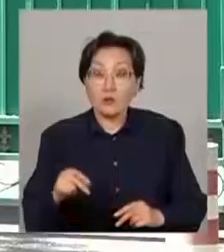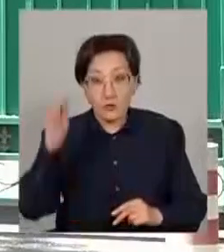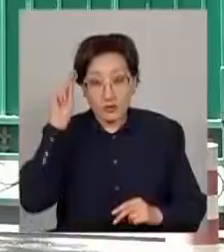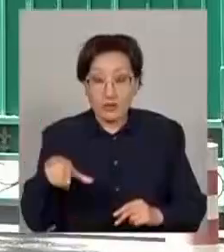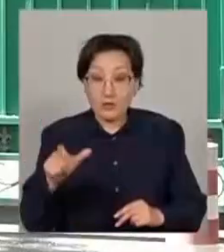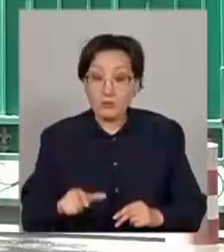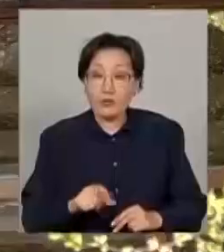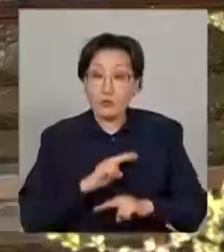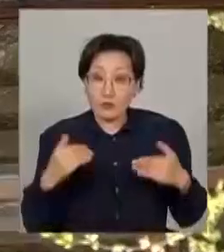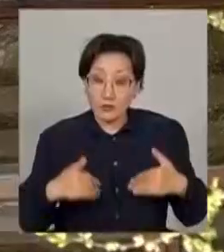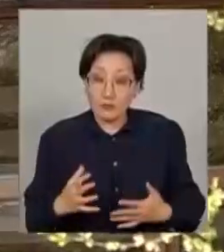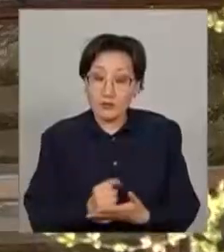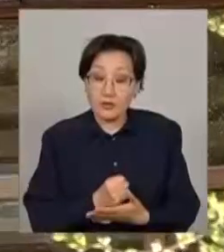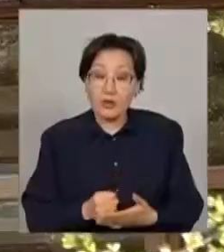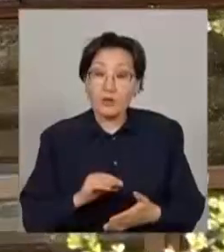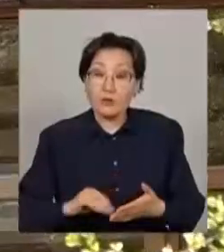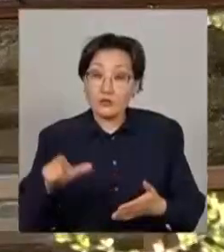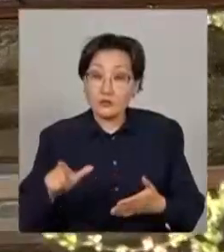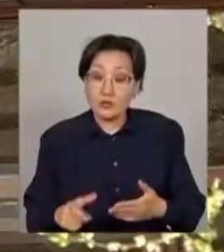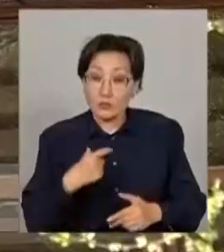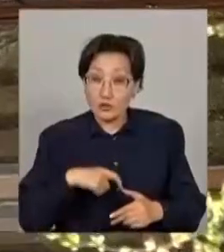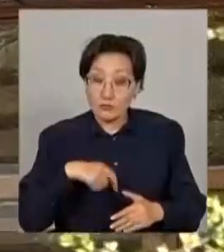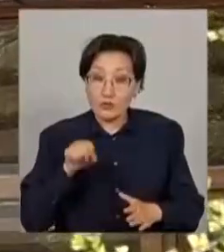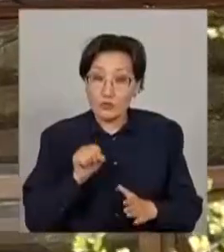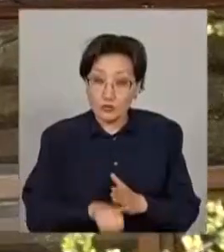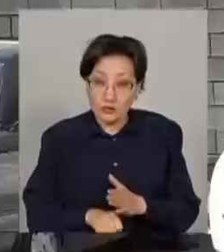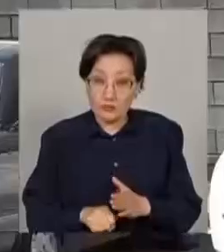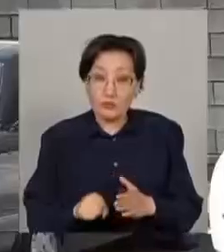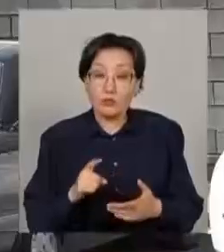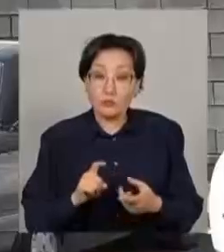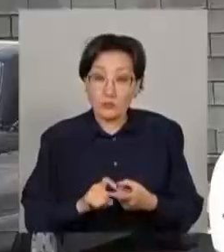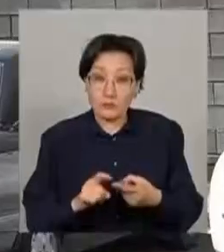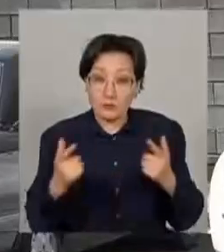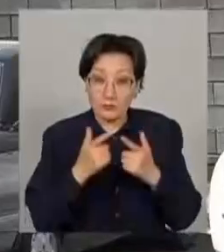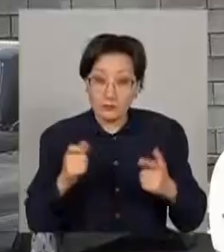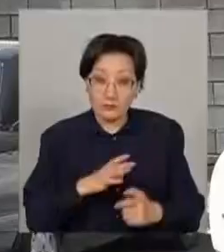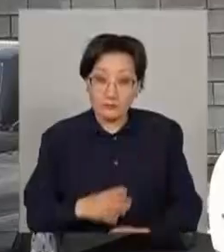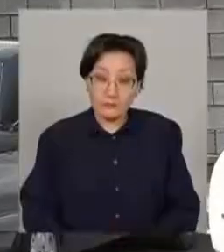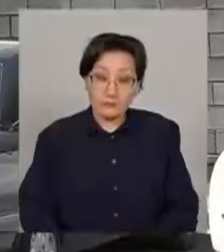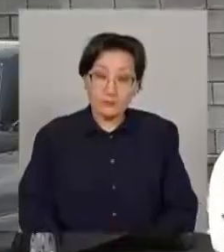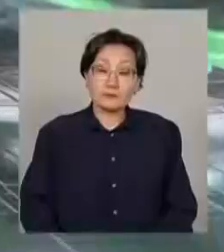болатын. Комитеттің баспасөз қызметі оның өз-өзіне қол жұмсағанын мәлімдеді.